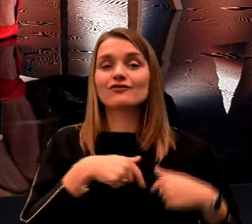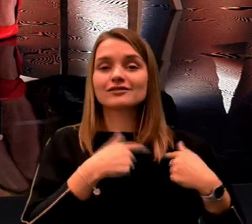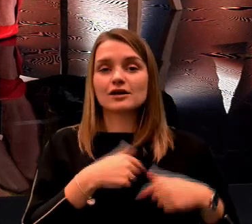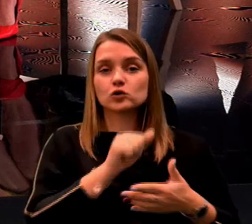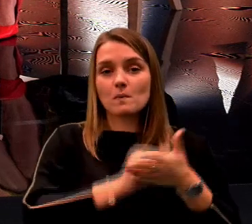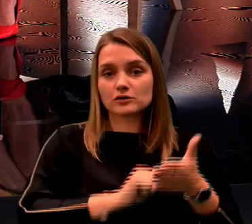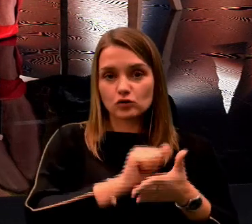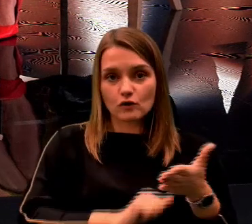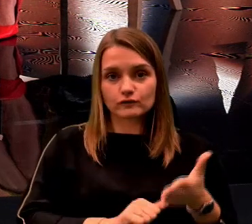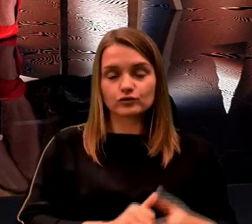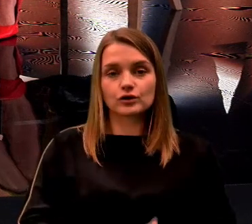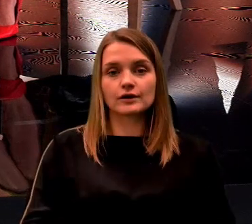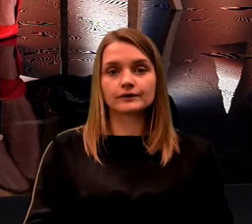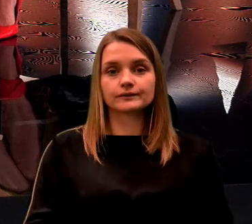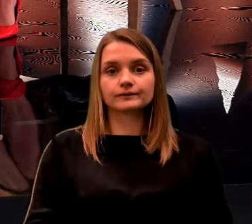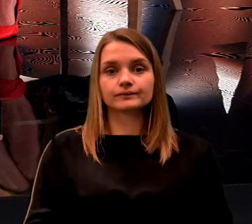impreza.